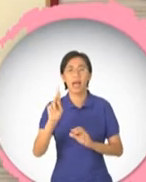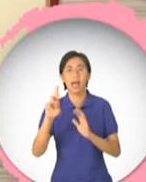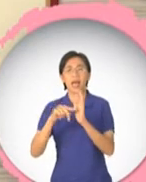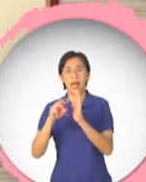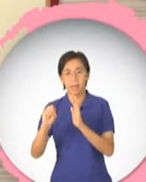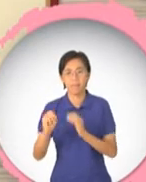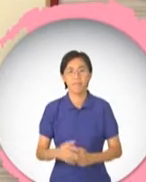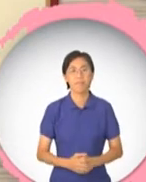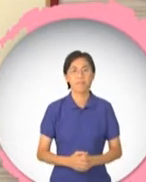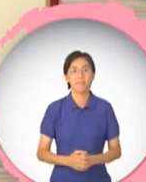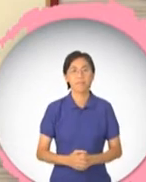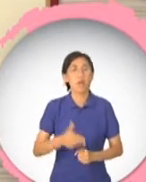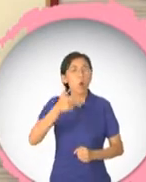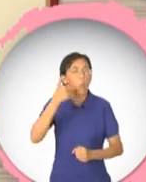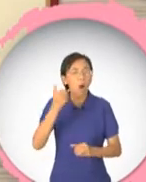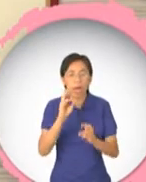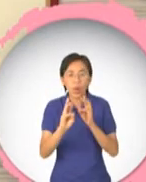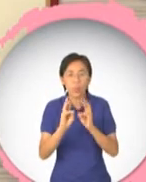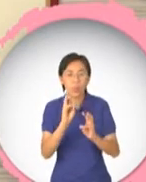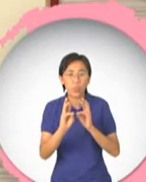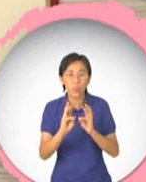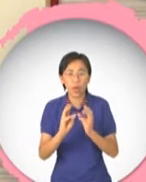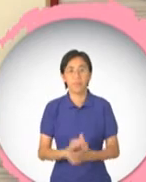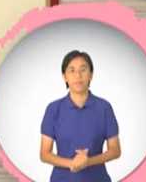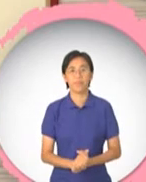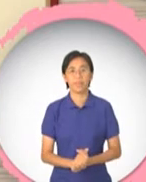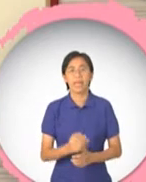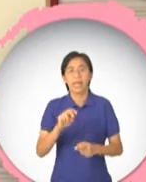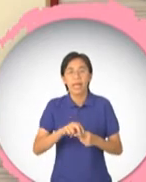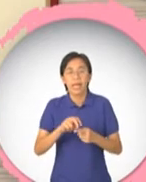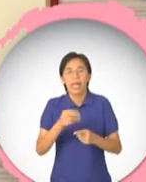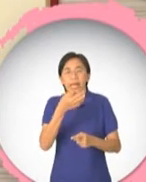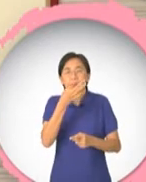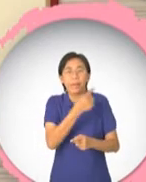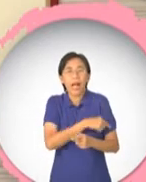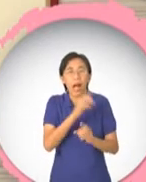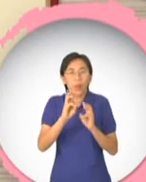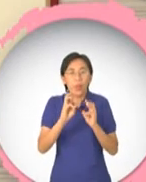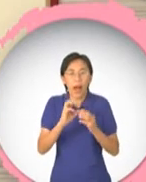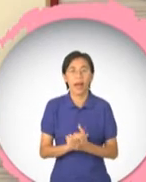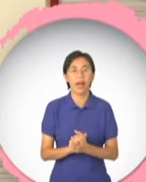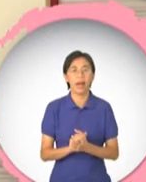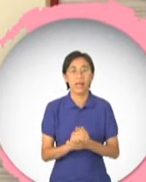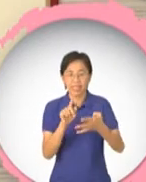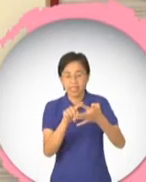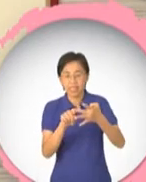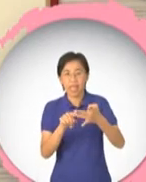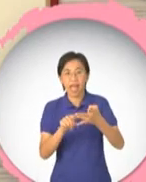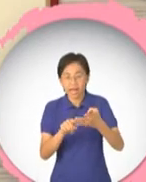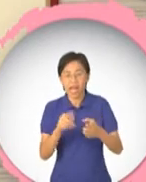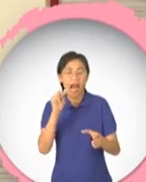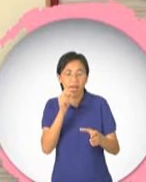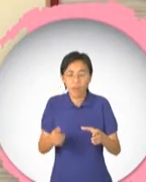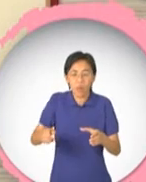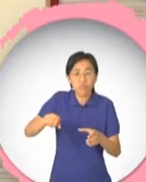ค่ะแล้วก็จะมีน้ำตาลทรายค่ะแล้วก็เกลือนะคะ4ตัวนี้เดี๋ยวเราจะละลายรวมกันนะคะถัดไปส่วนของ